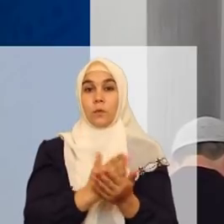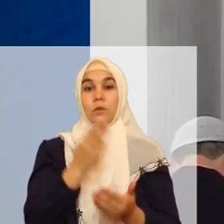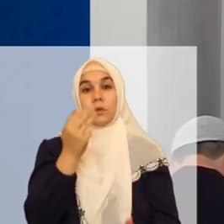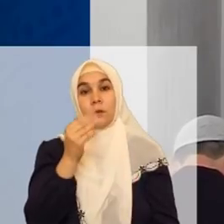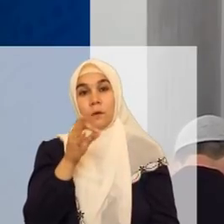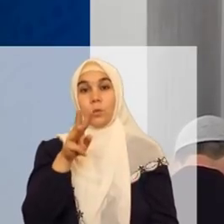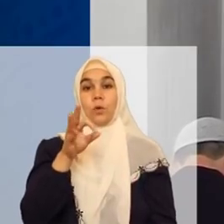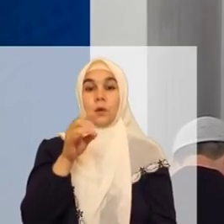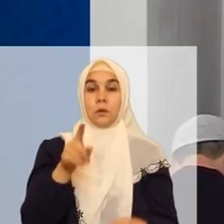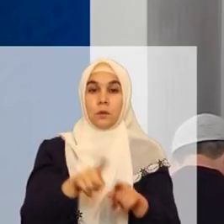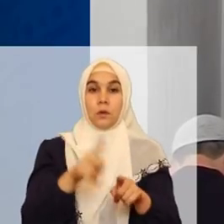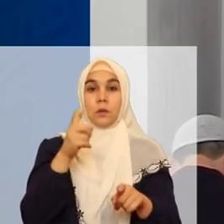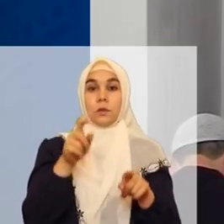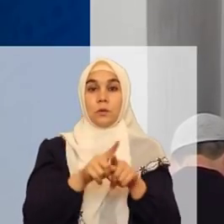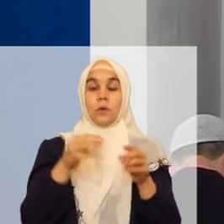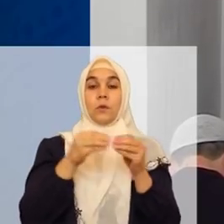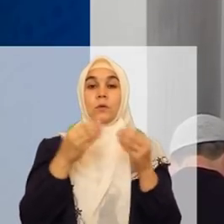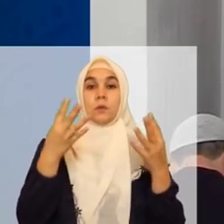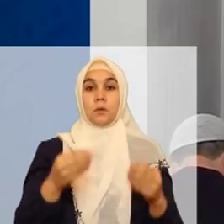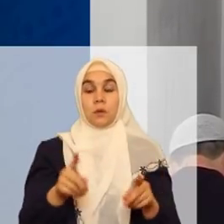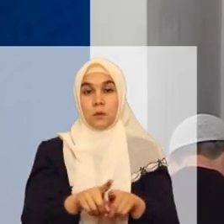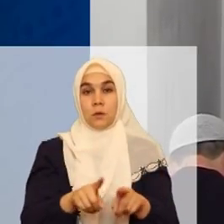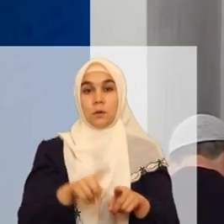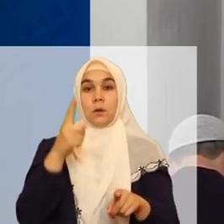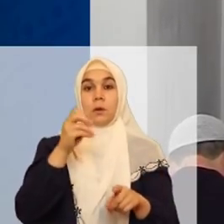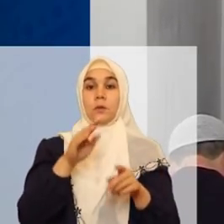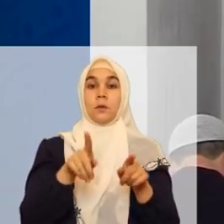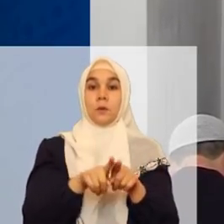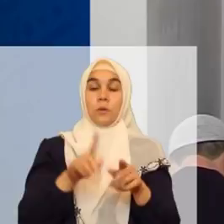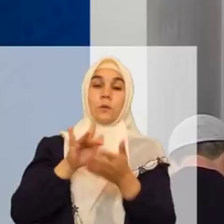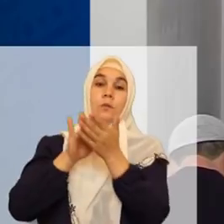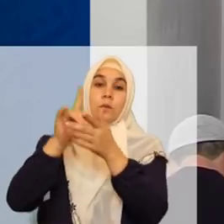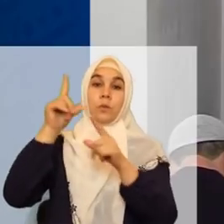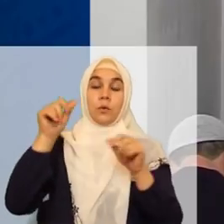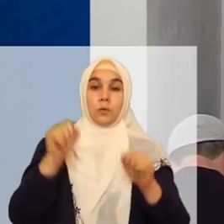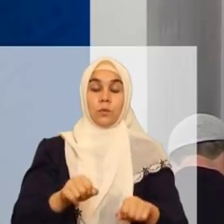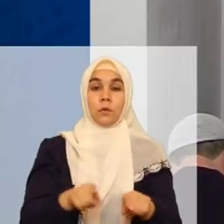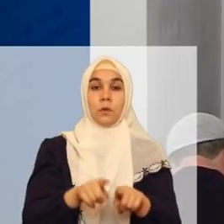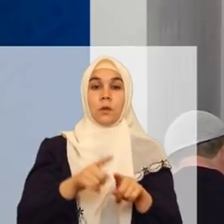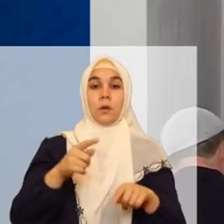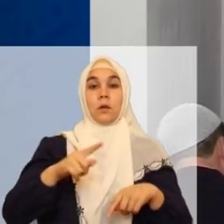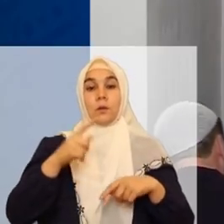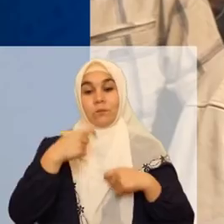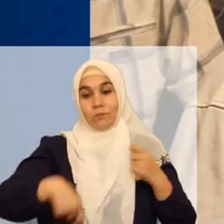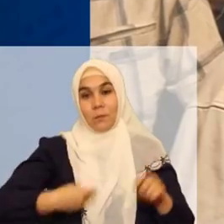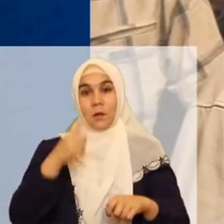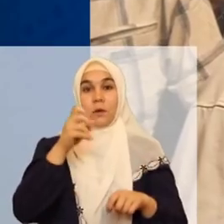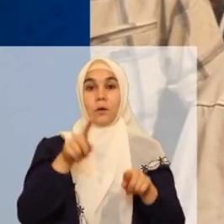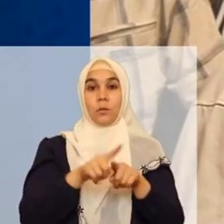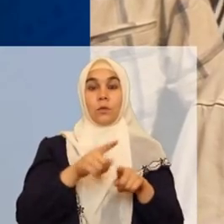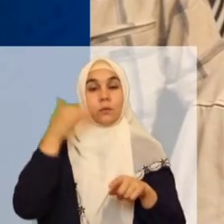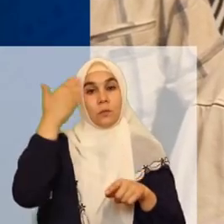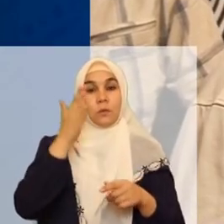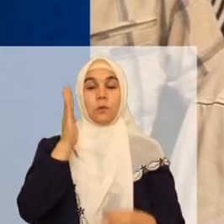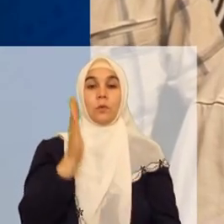شوال ذو القادة ذو الحج نونن سجتة حج ايلانا وشند احرام باغلسة بولادة حج نيات كسر